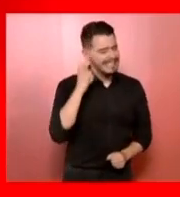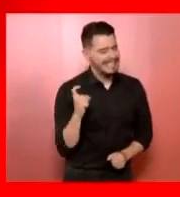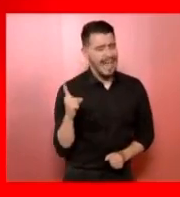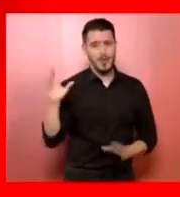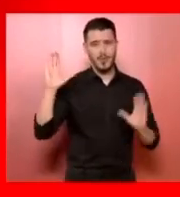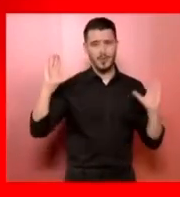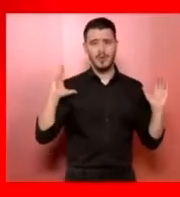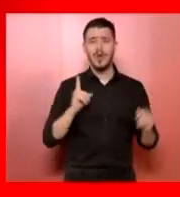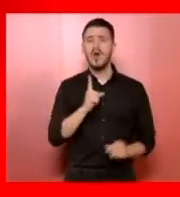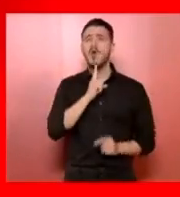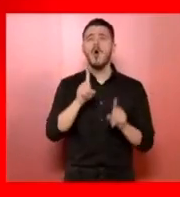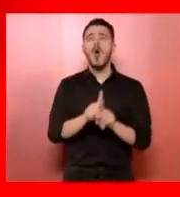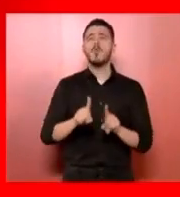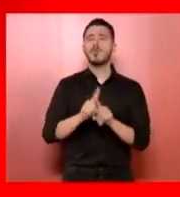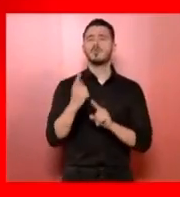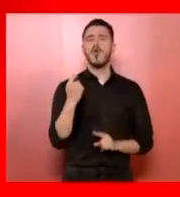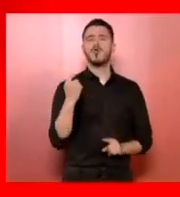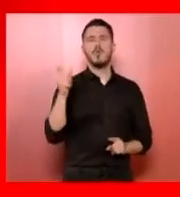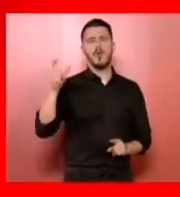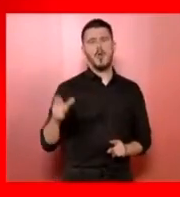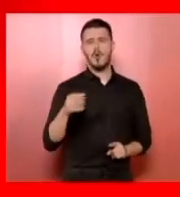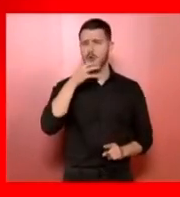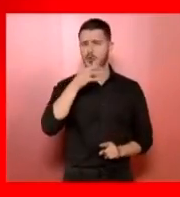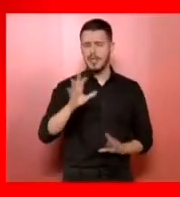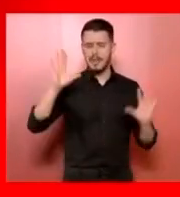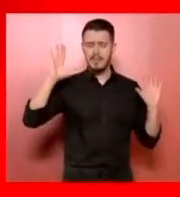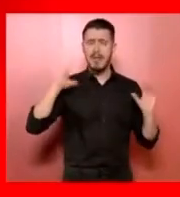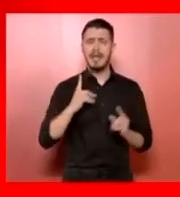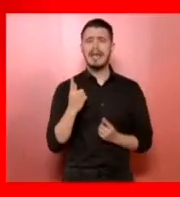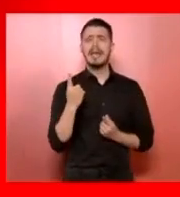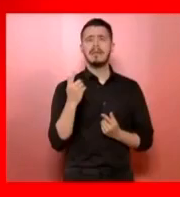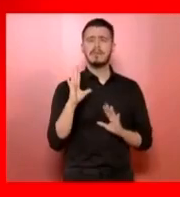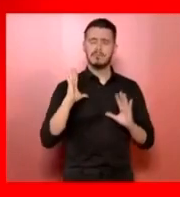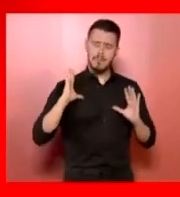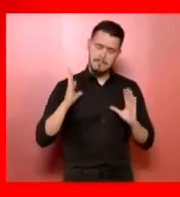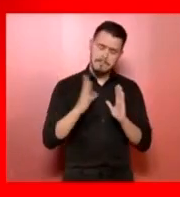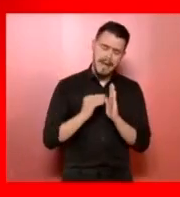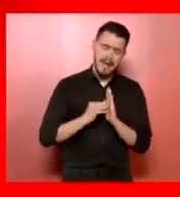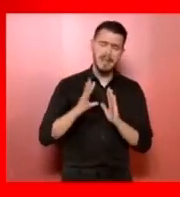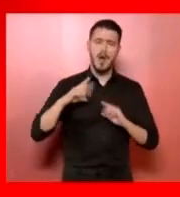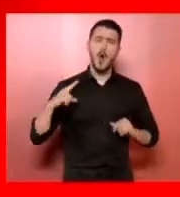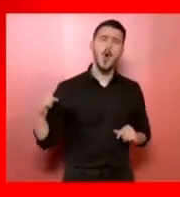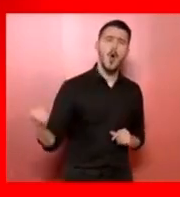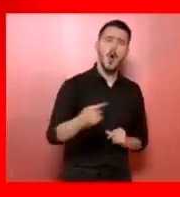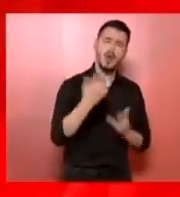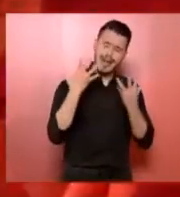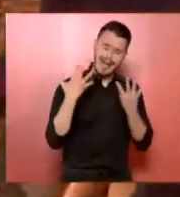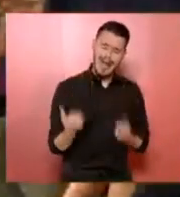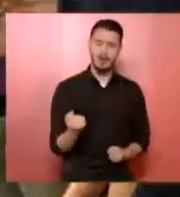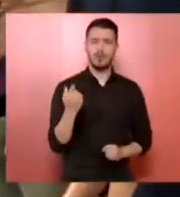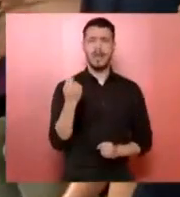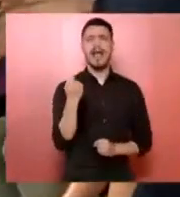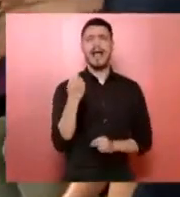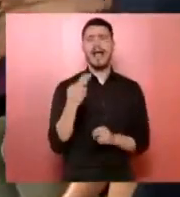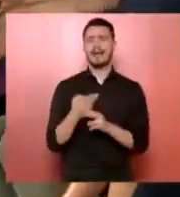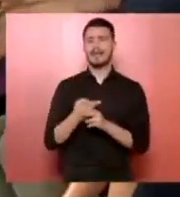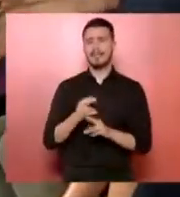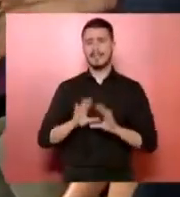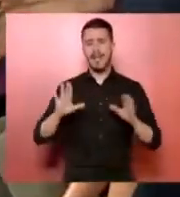είπε ο Όσκαρ Ουάιλντ, τη τιμή όλων των πραγμάτων και την αξία του κανενός. Αυτή είναι η μεγάλη